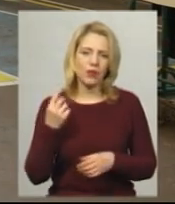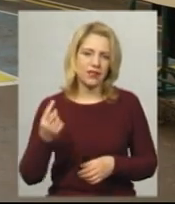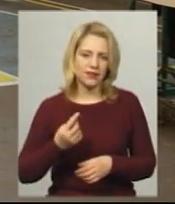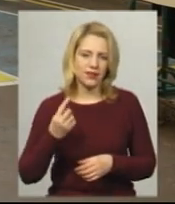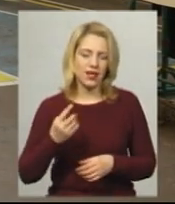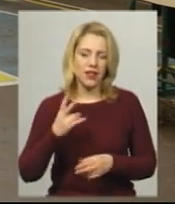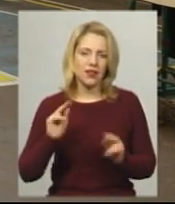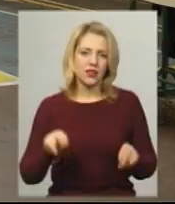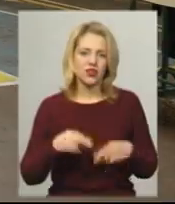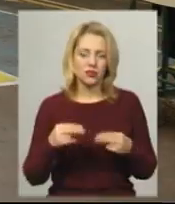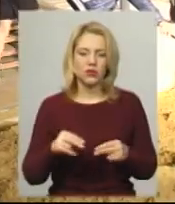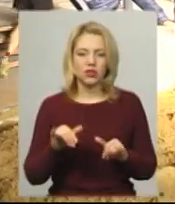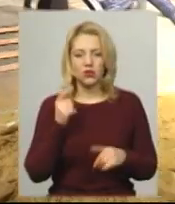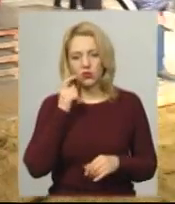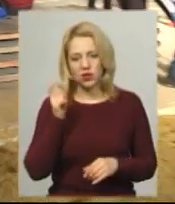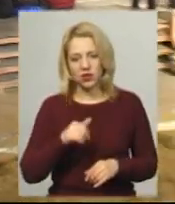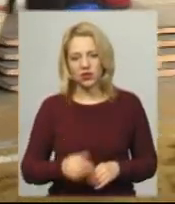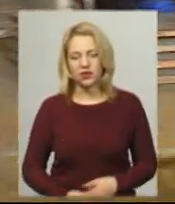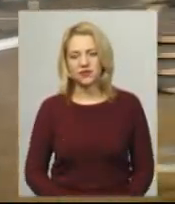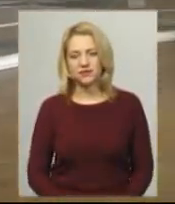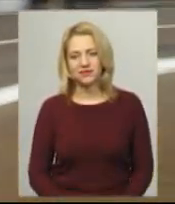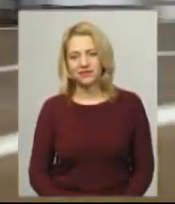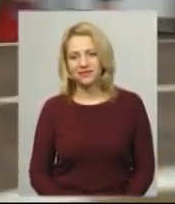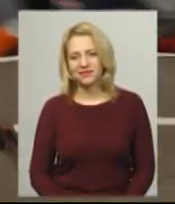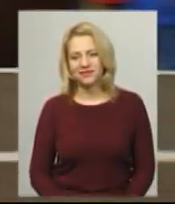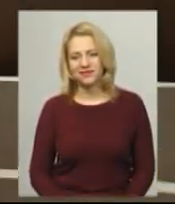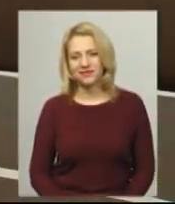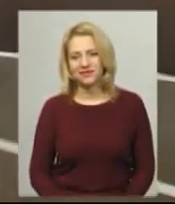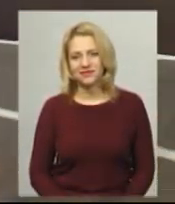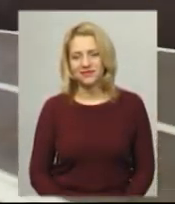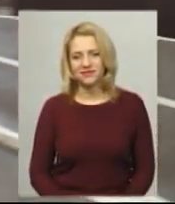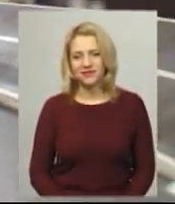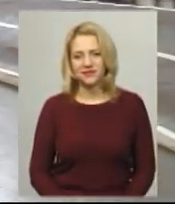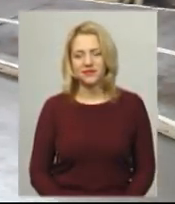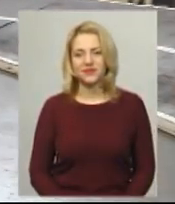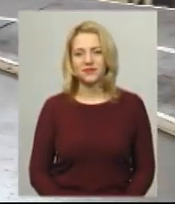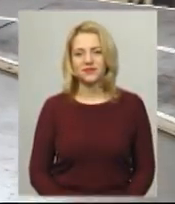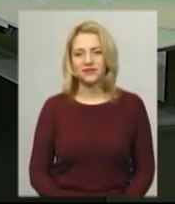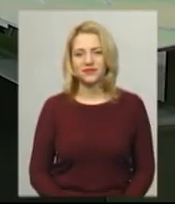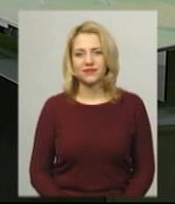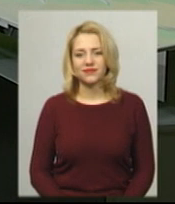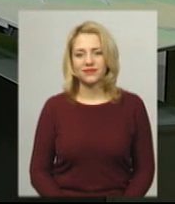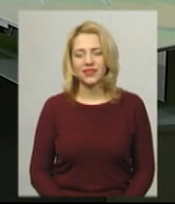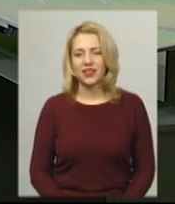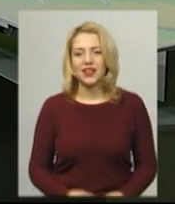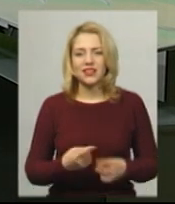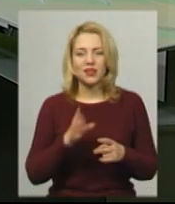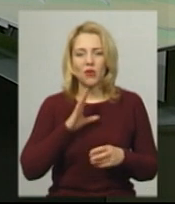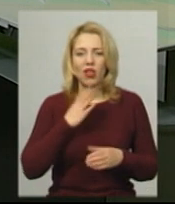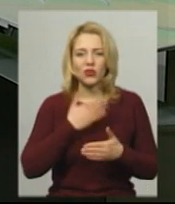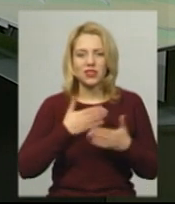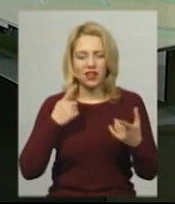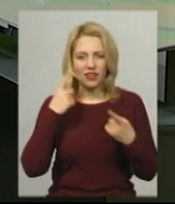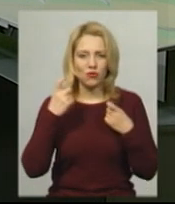області на чемпіонаті України. Андрій Гуменний, Олександр Горшевський. Новини на Суспільному. Хмельницький. Це була остання